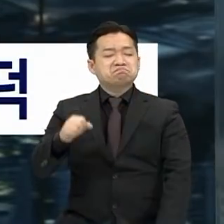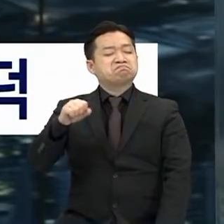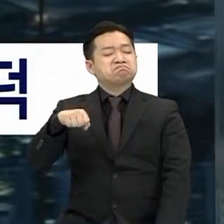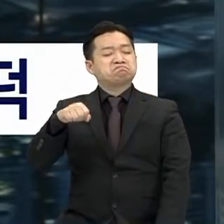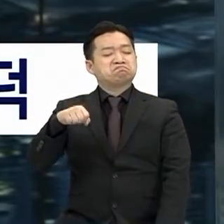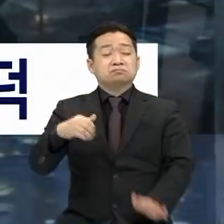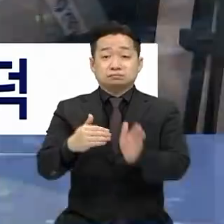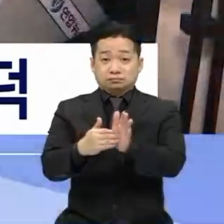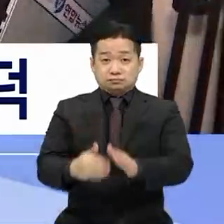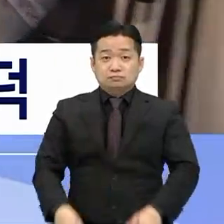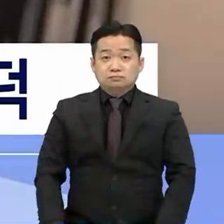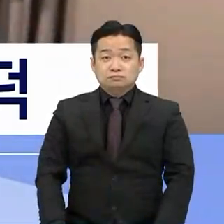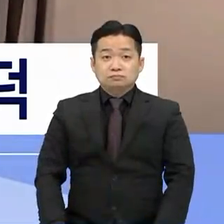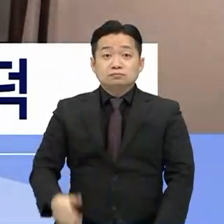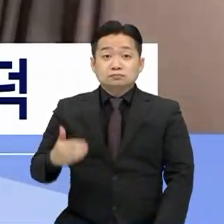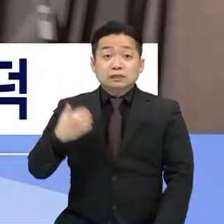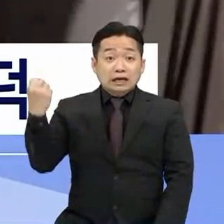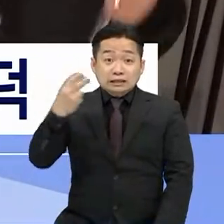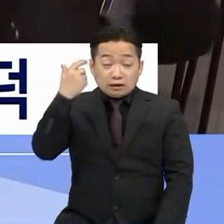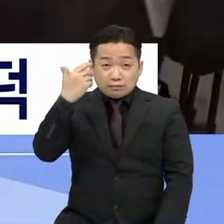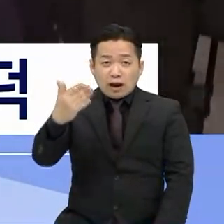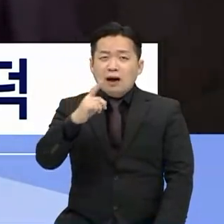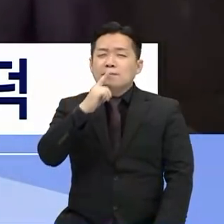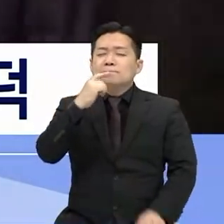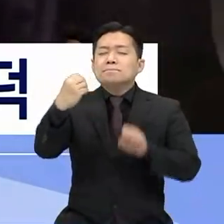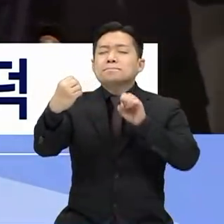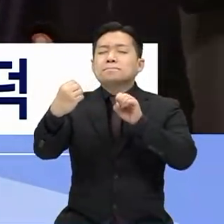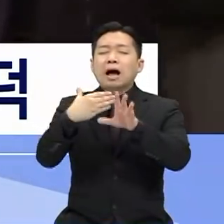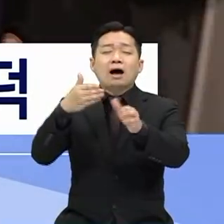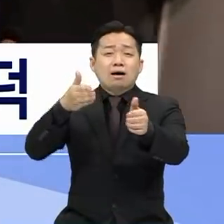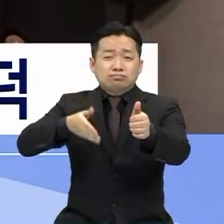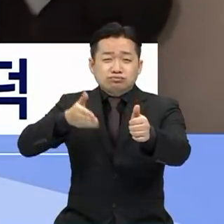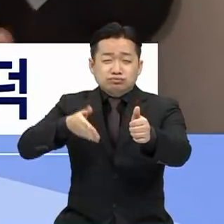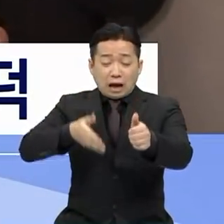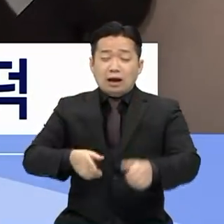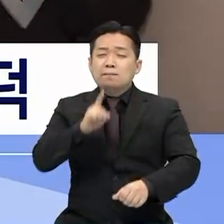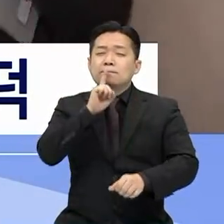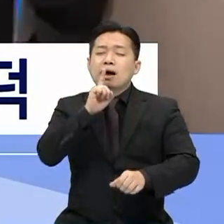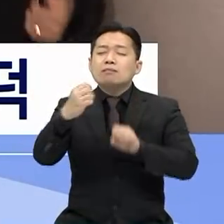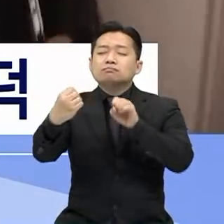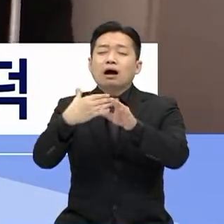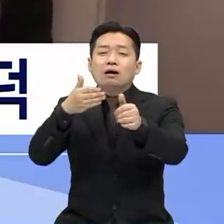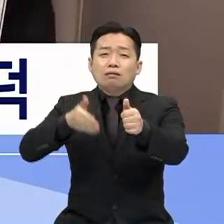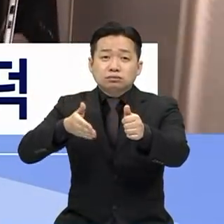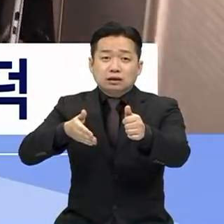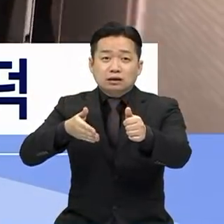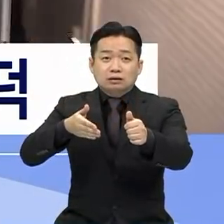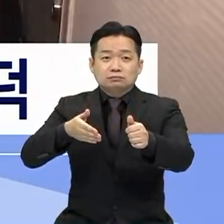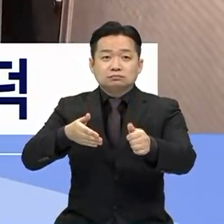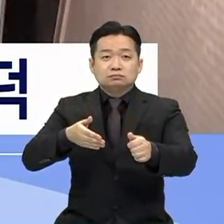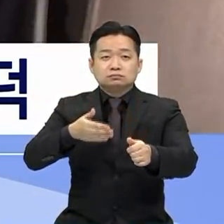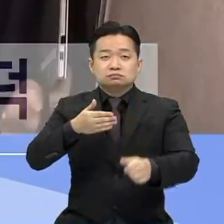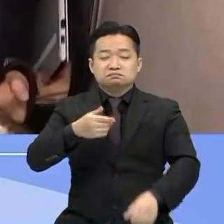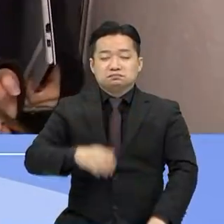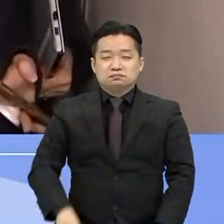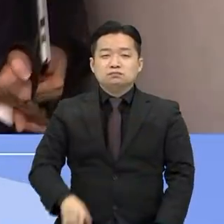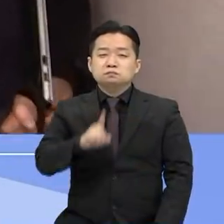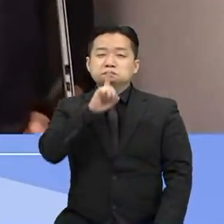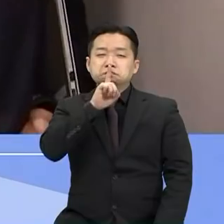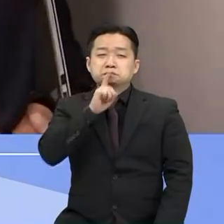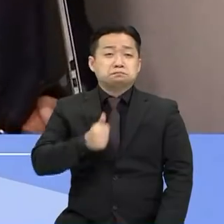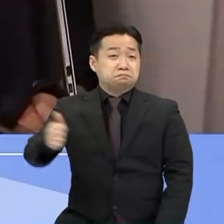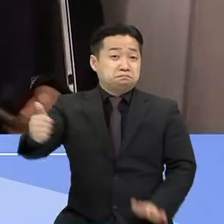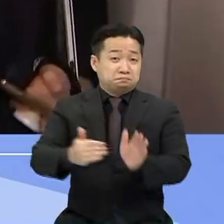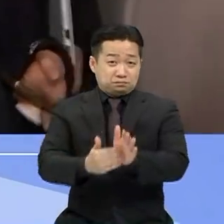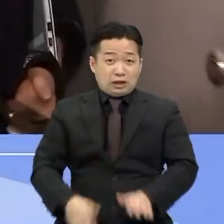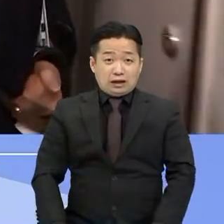씁니다 다만 제가 다시 한번 말씀으로 명확하게 입장을 좀 말해 달라 이렇게 부탁을 했는데 거기엔 아무 답도 안 했습니다 제가